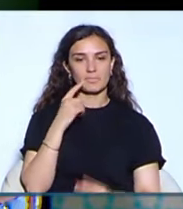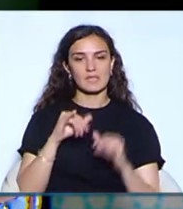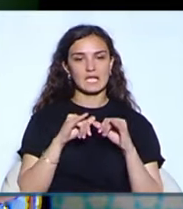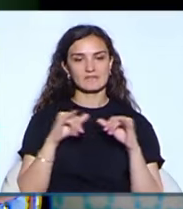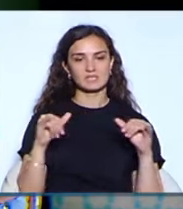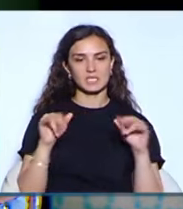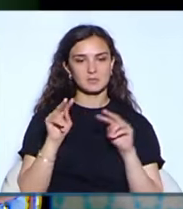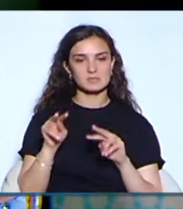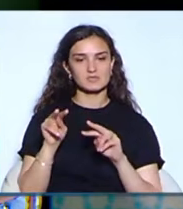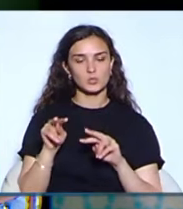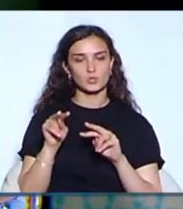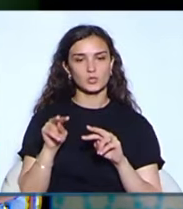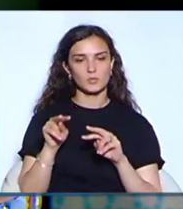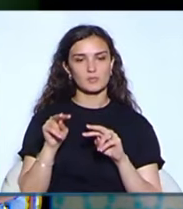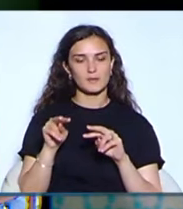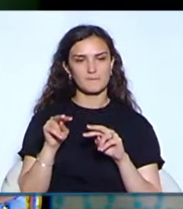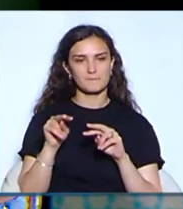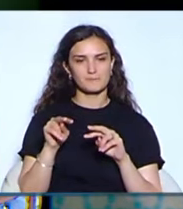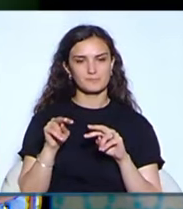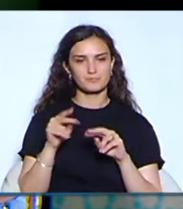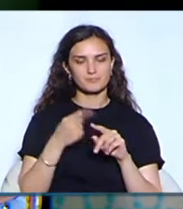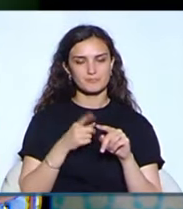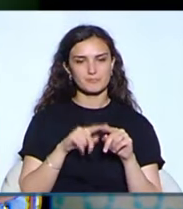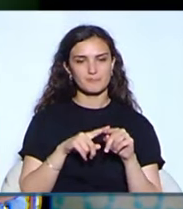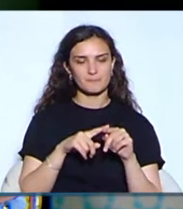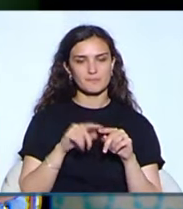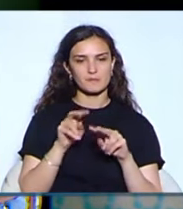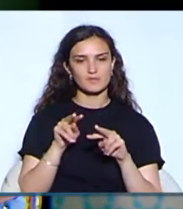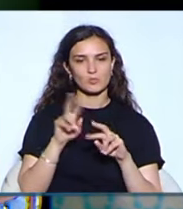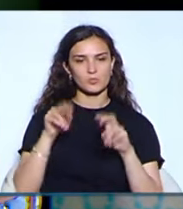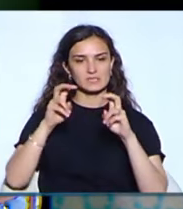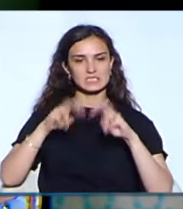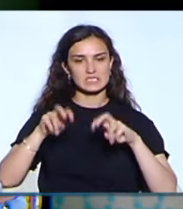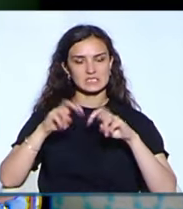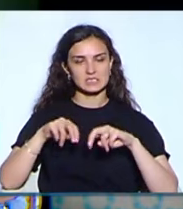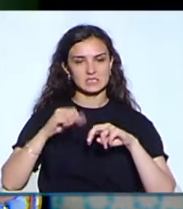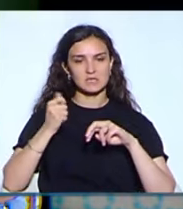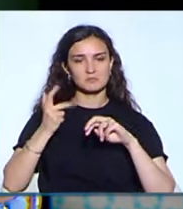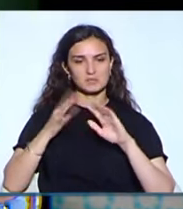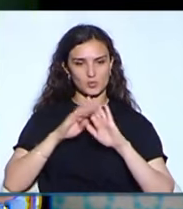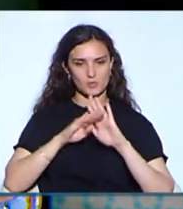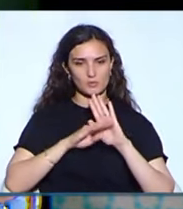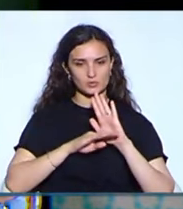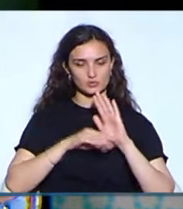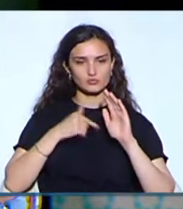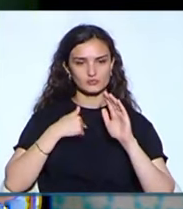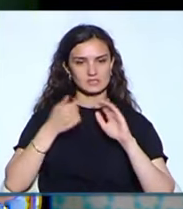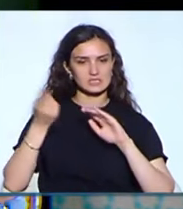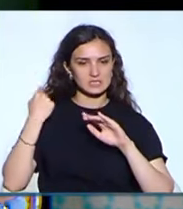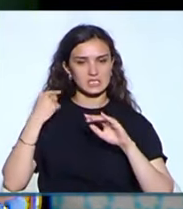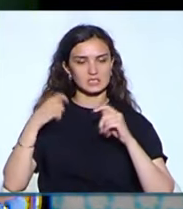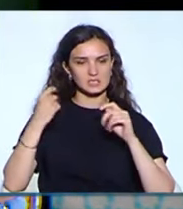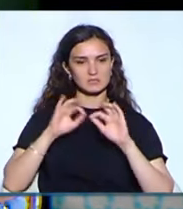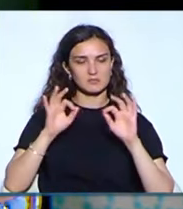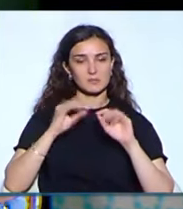განვითარებაზე, მეთვალყურეობა, კისებულებებზე დაფუძნებული მეთვალყურეობა და სკრინინგი. რამდენიმე კომპონენტისგან შედგებაო ჩვენ წინა გადაცემაში ვთქვით